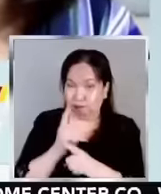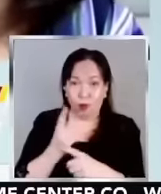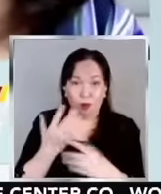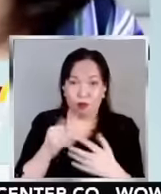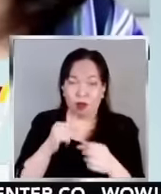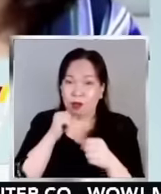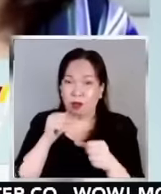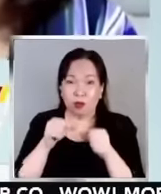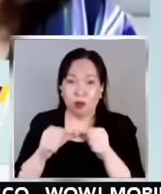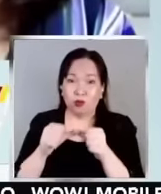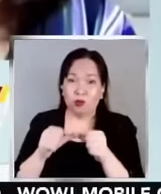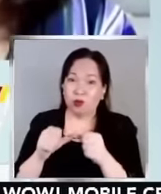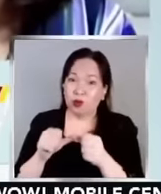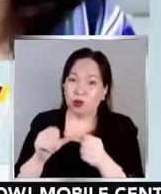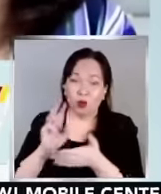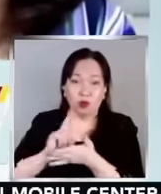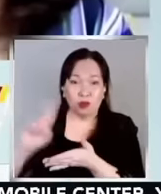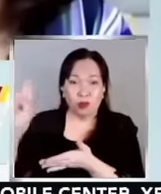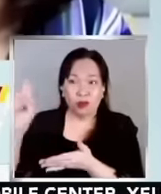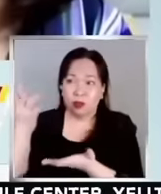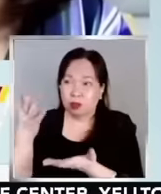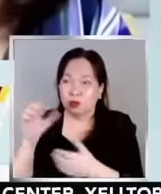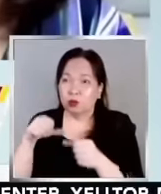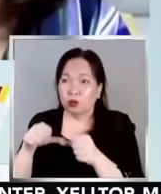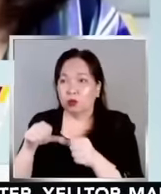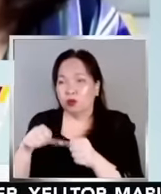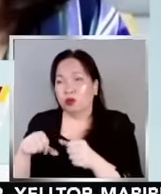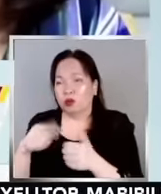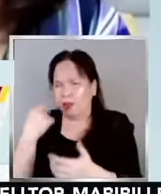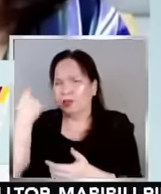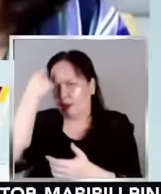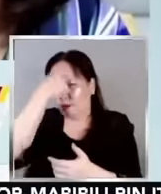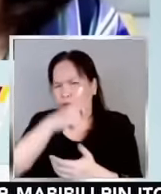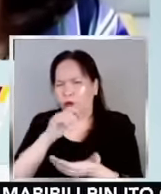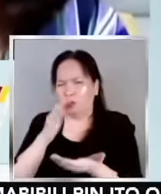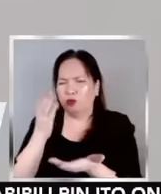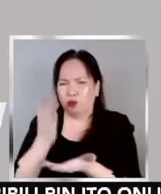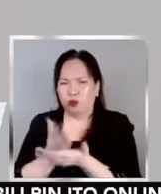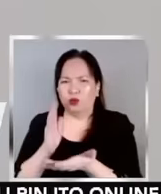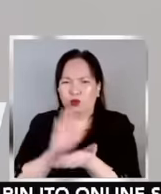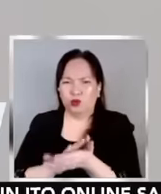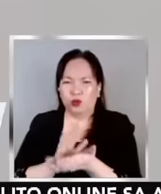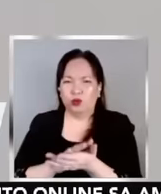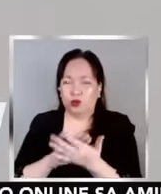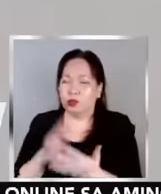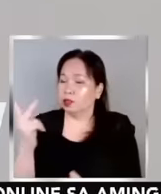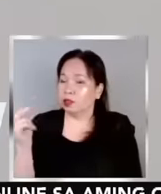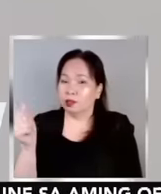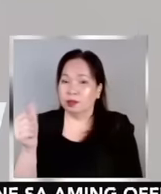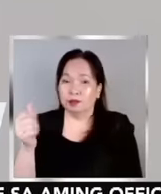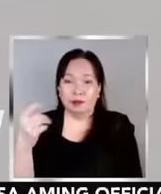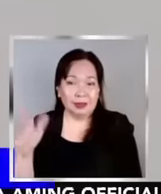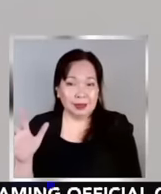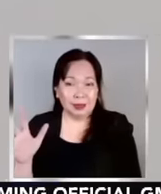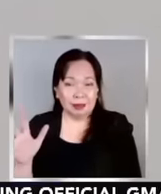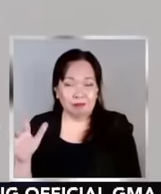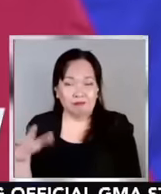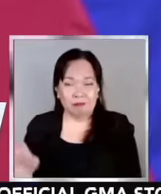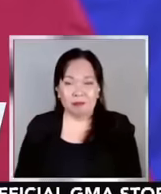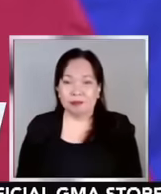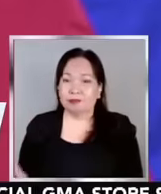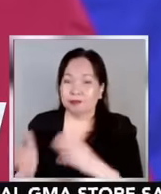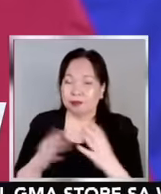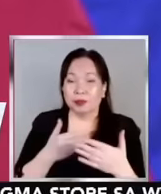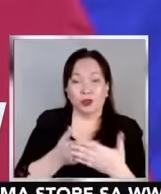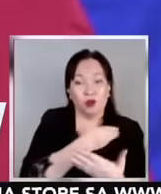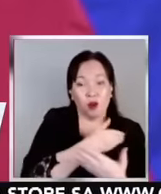pumasok sa University eh mag-graduate na sila after k to 10 bago inihain ni aroyo ang panukala